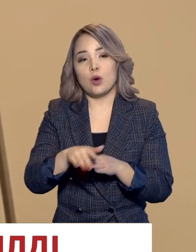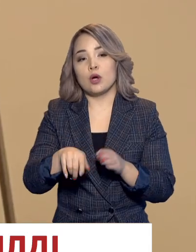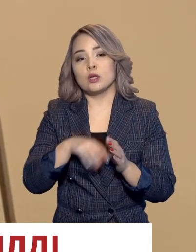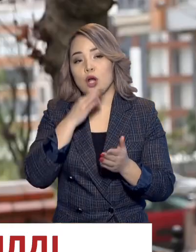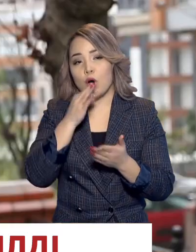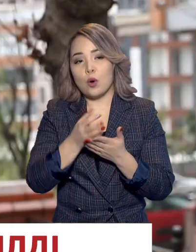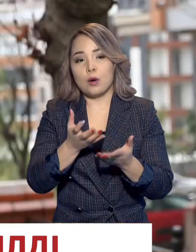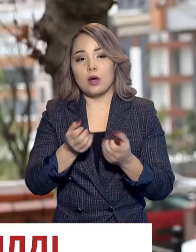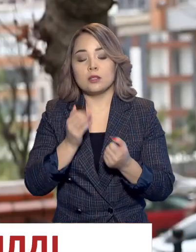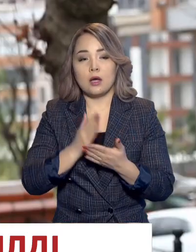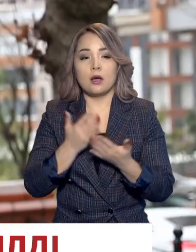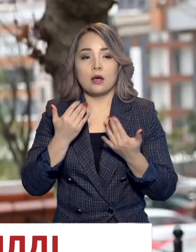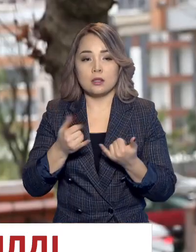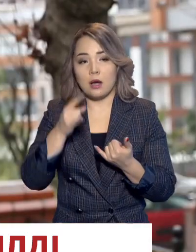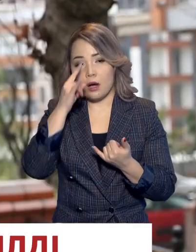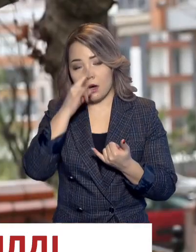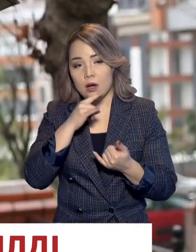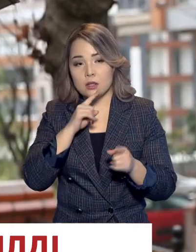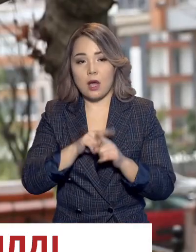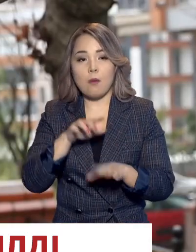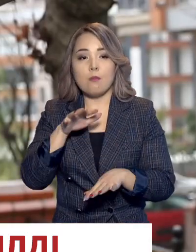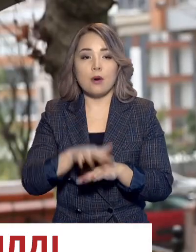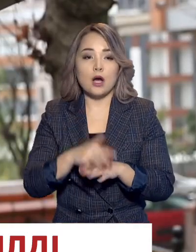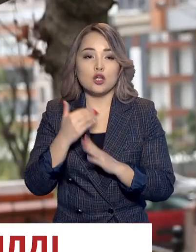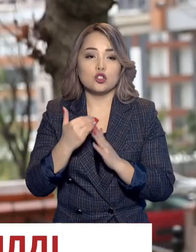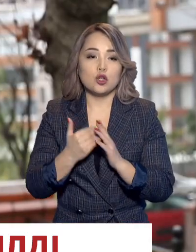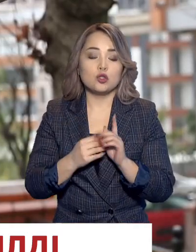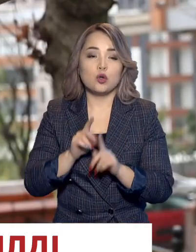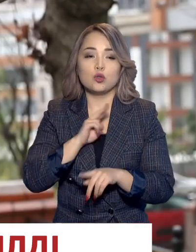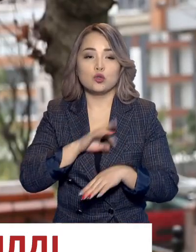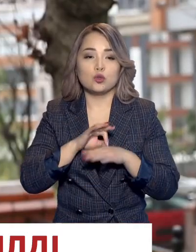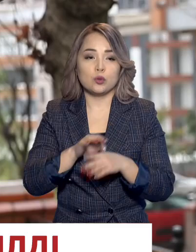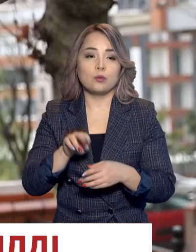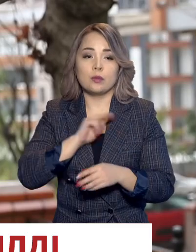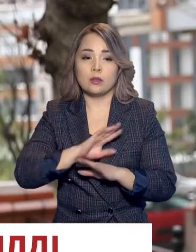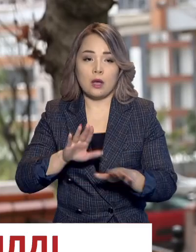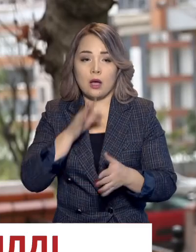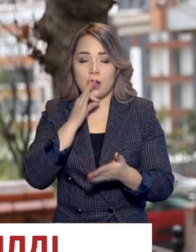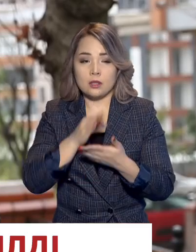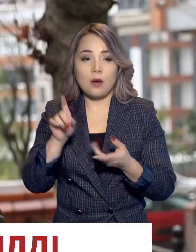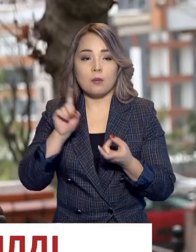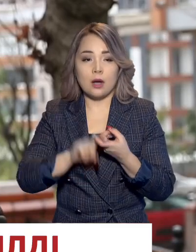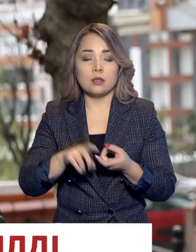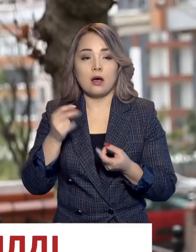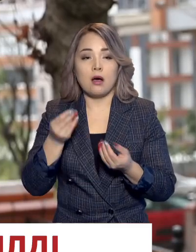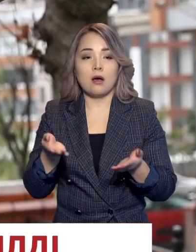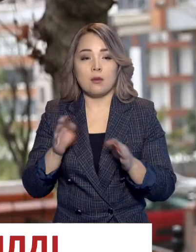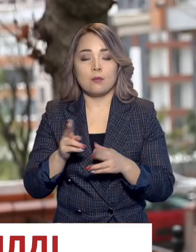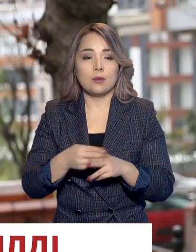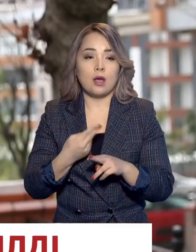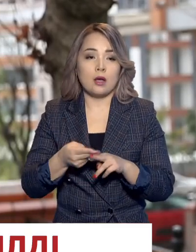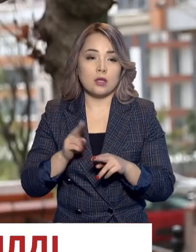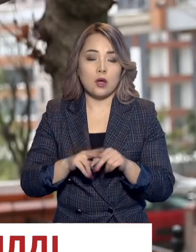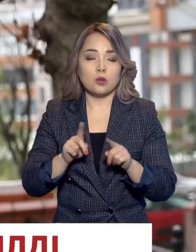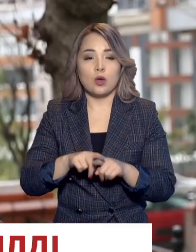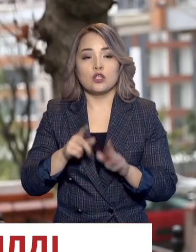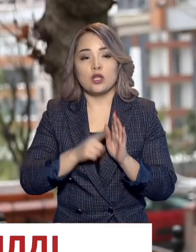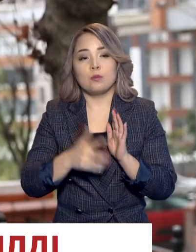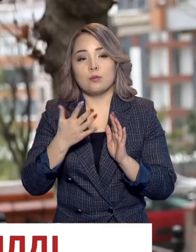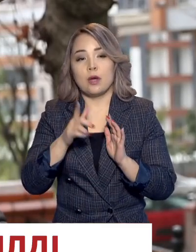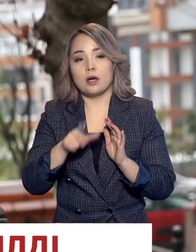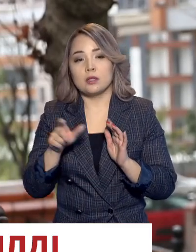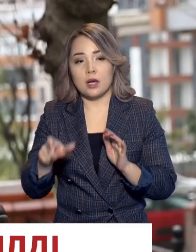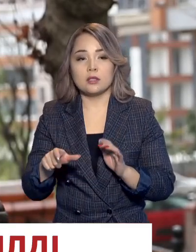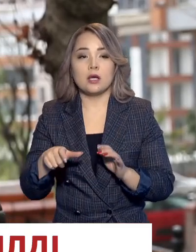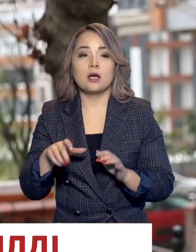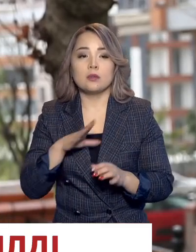алудамыз. Сондай-ақ Қазақстандағы банк жүйесі бірнеше күн істемей қалуына байланысты қаражатсыз қалған 75 адамға Стамбулдағы бас